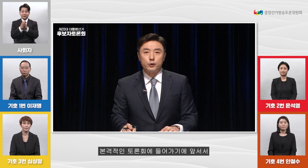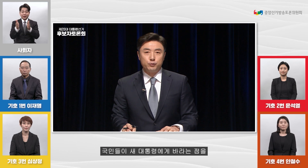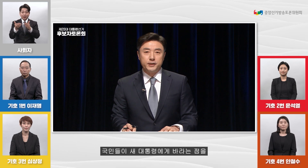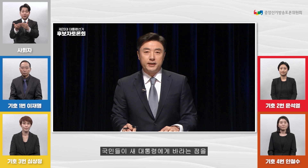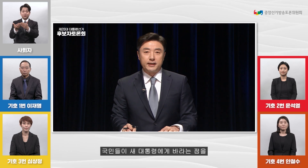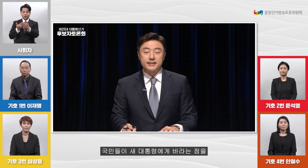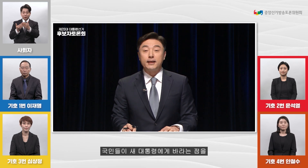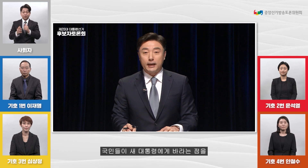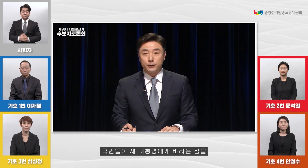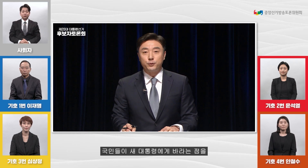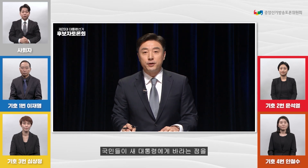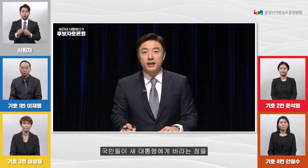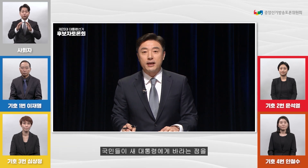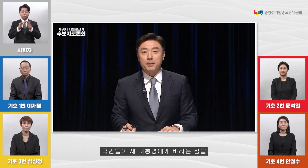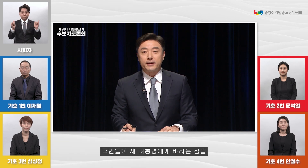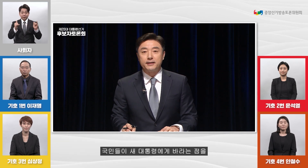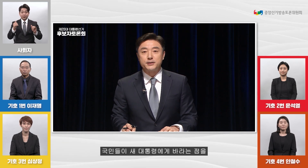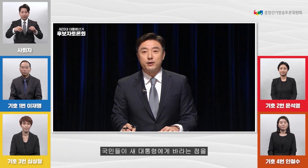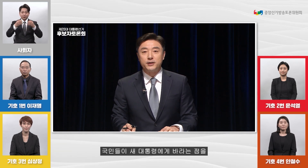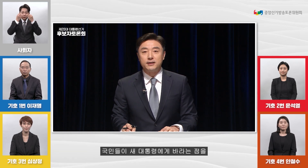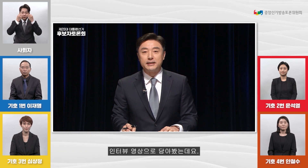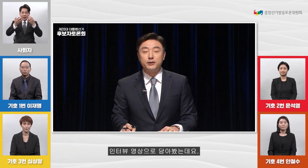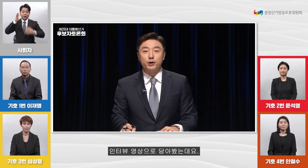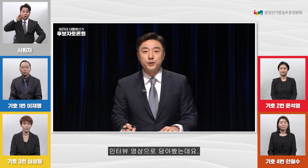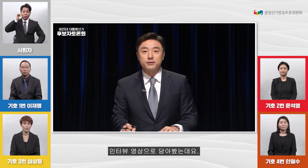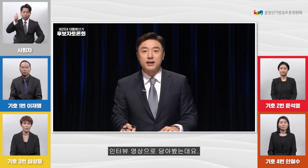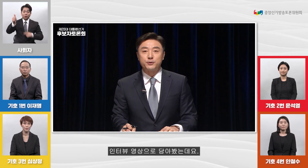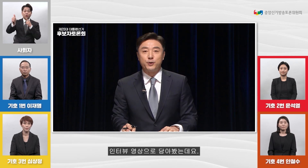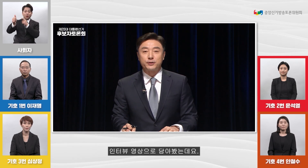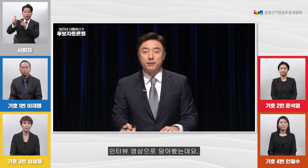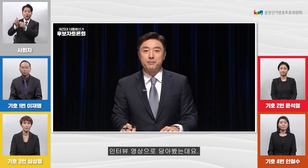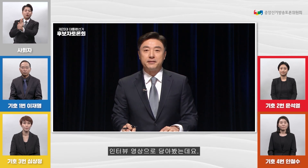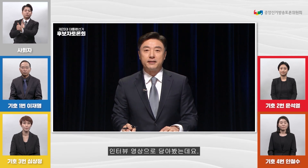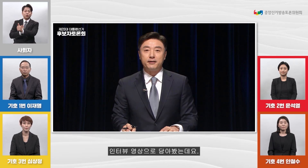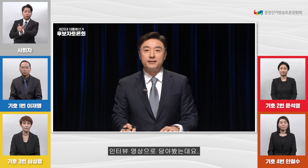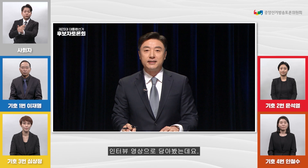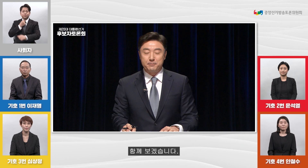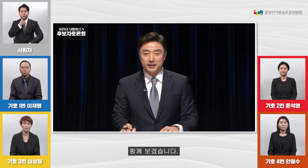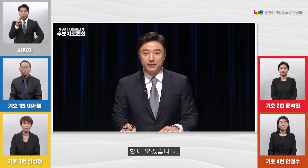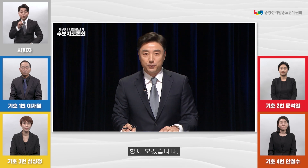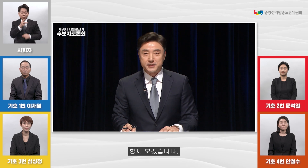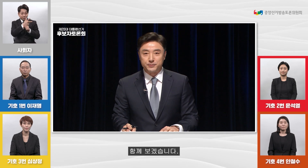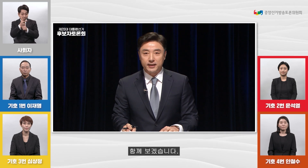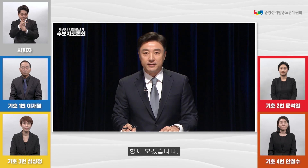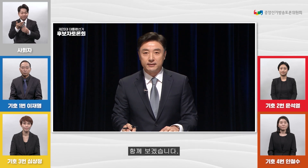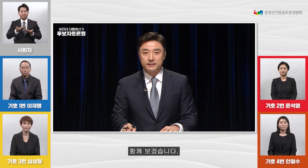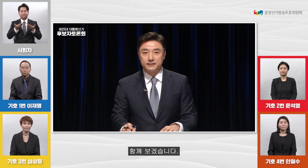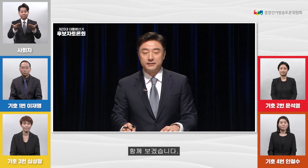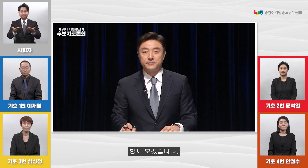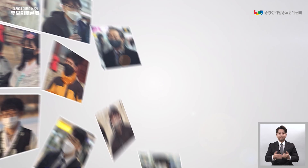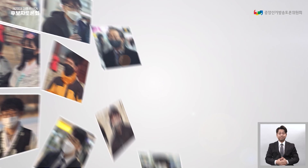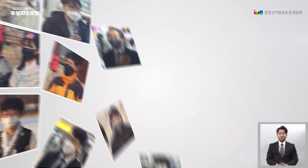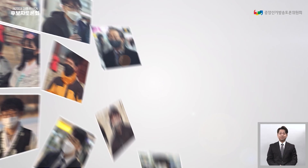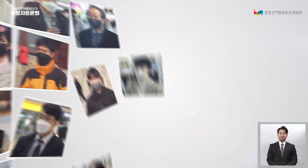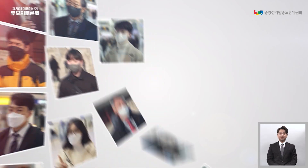앞서서 국민들이 새 대통령에게 바라는 점을 인터뷰 영상으로 담아봤는데요. 함께 보겠습니다.